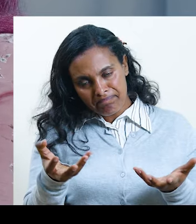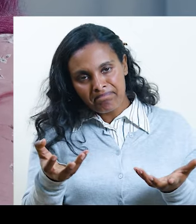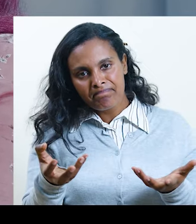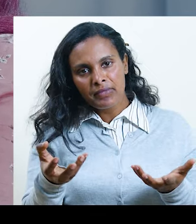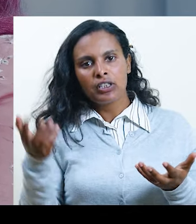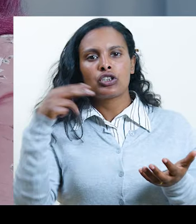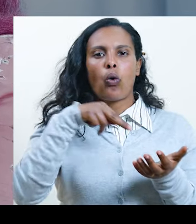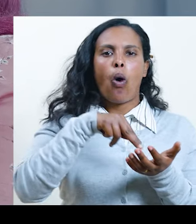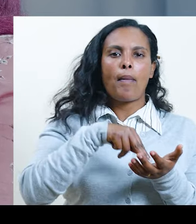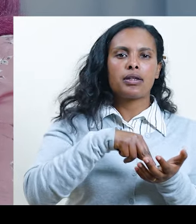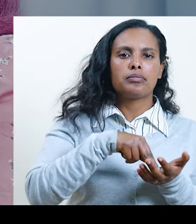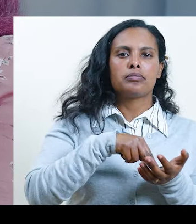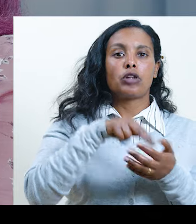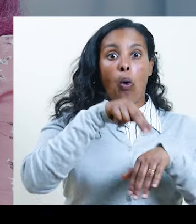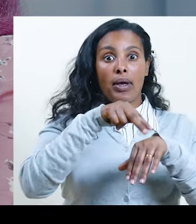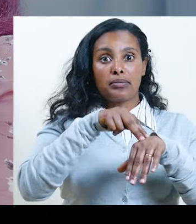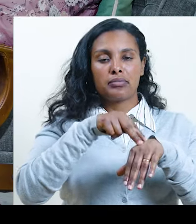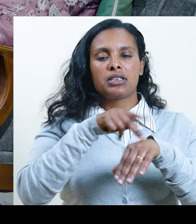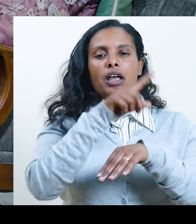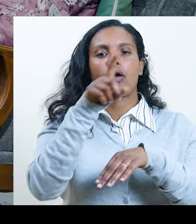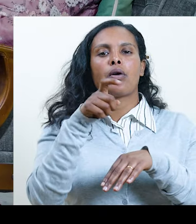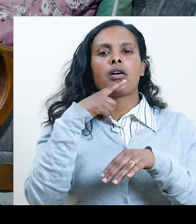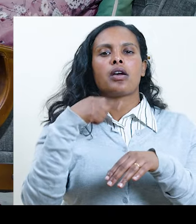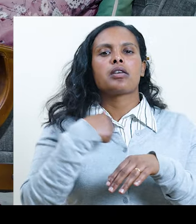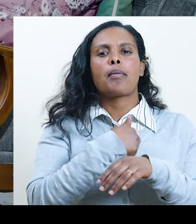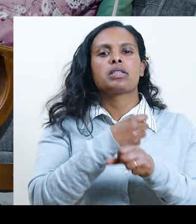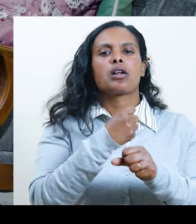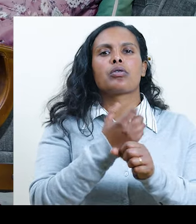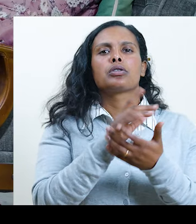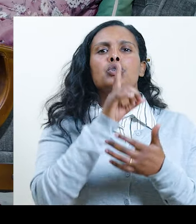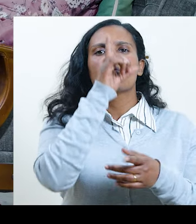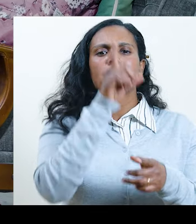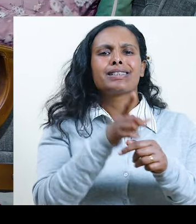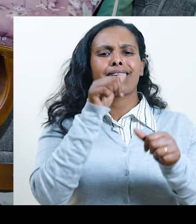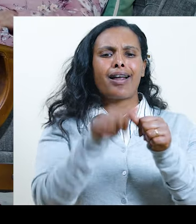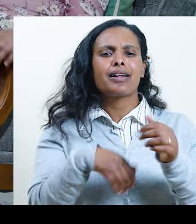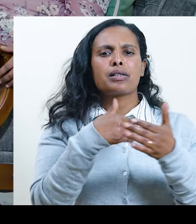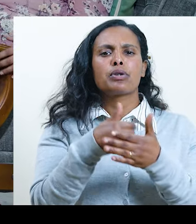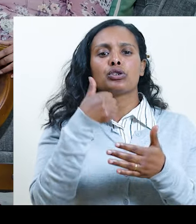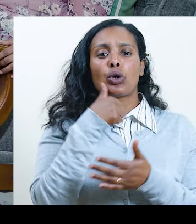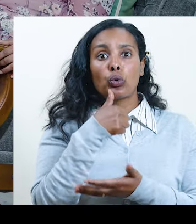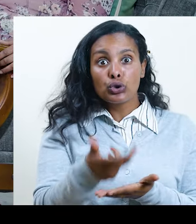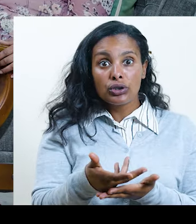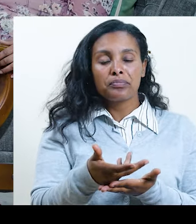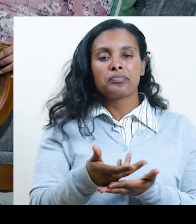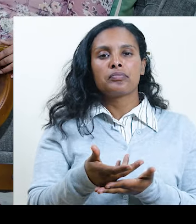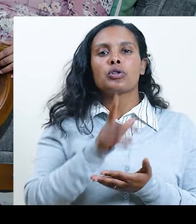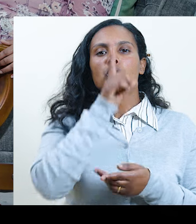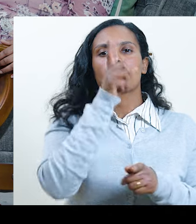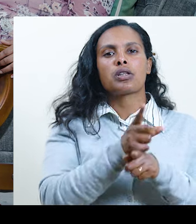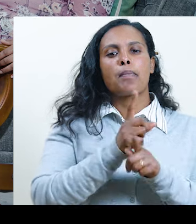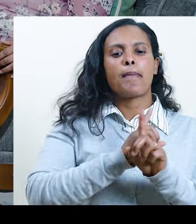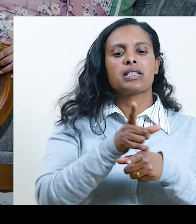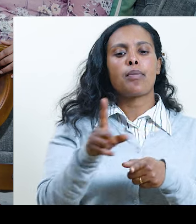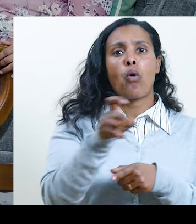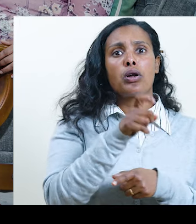መንግስትም ተቋማትም እንዲጠይቁ መፈልገው እኛ ምን ሰራው ነገር እነት ጥቃት ለደረሰባቸው ሴቶች